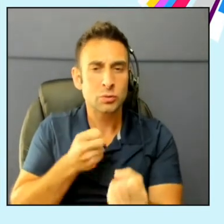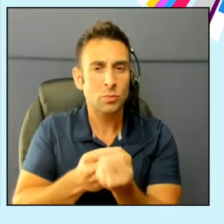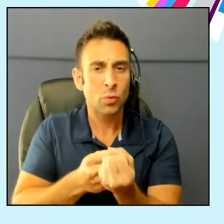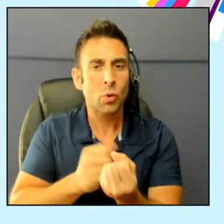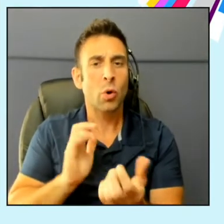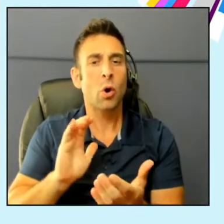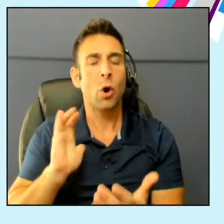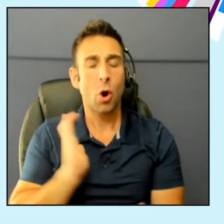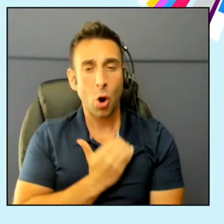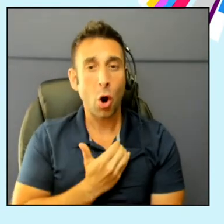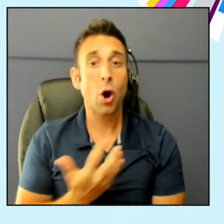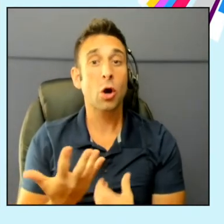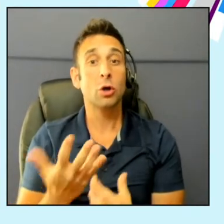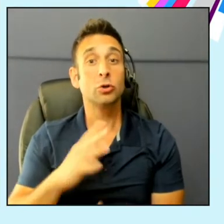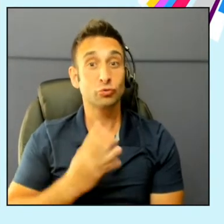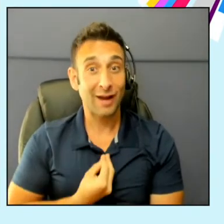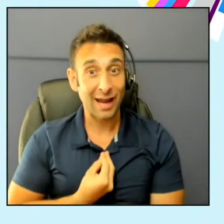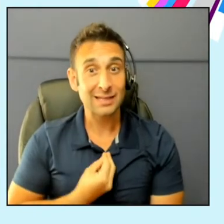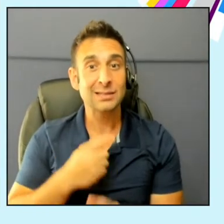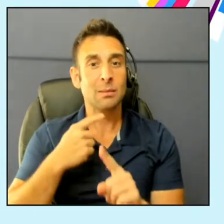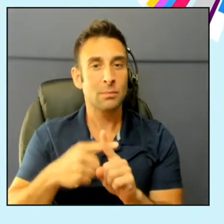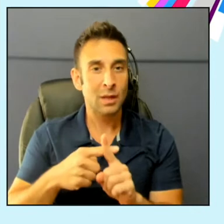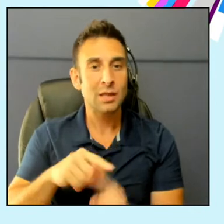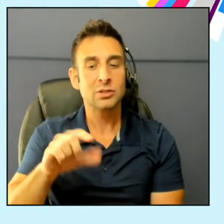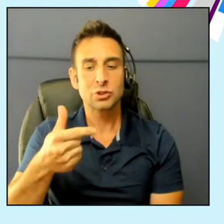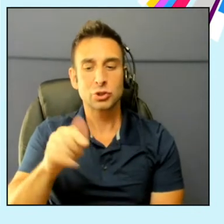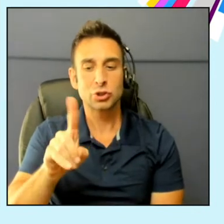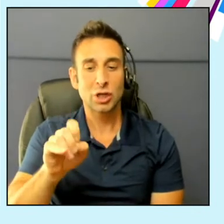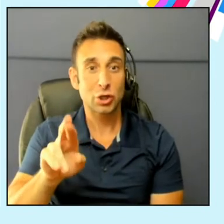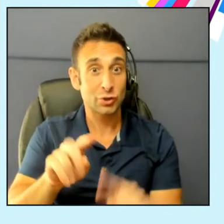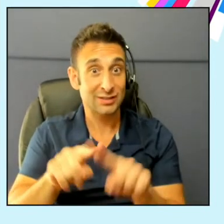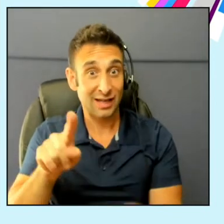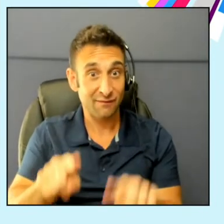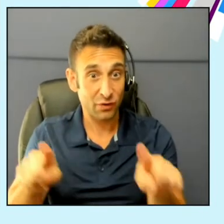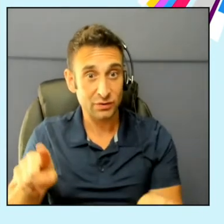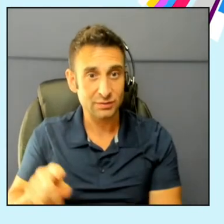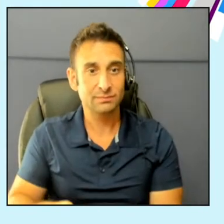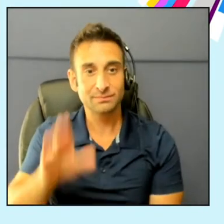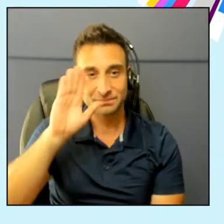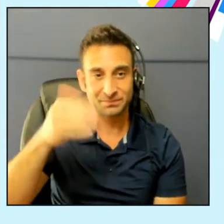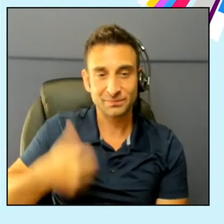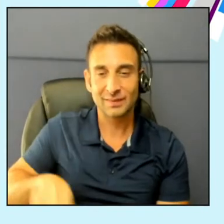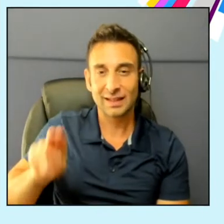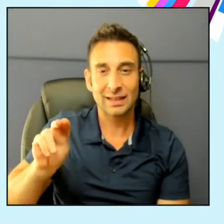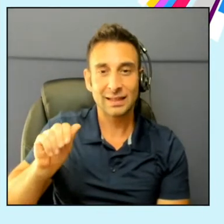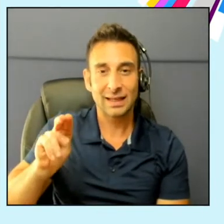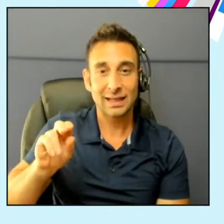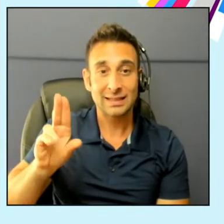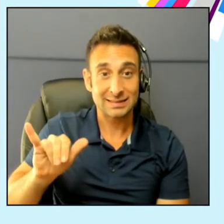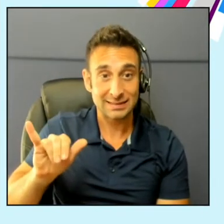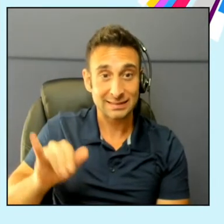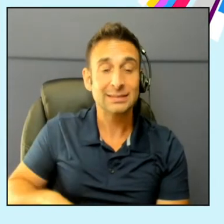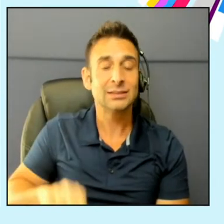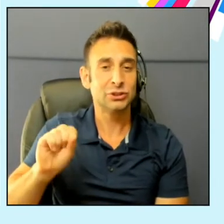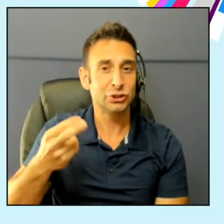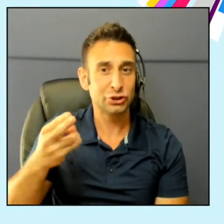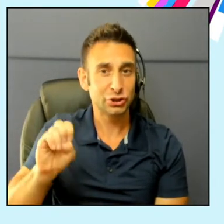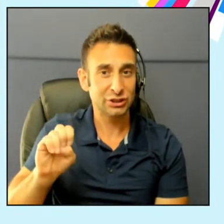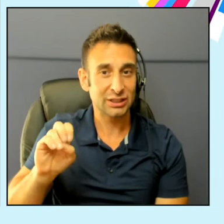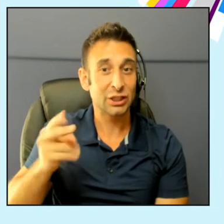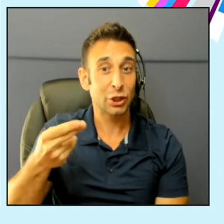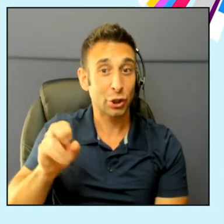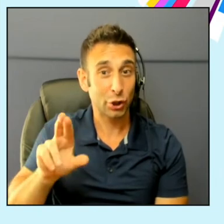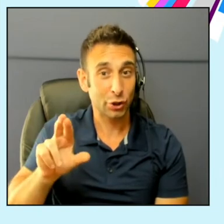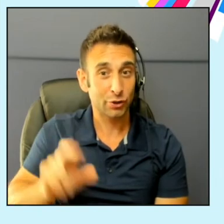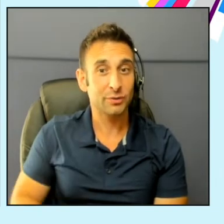community. So I'm Nancy, my pronouns are she and her. I'm the chief exec of Stonewall. And I would say that